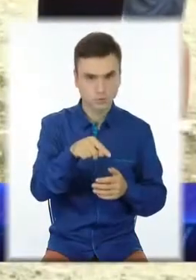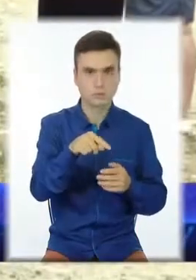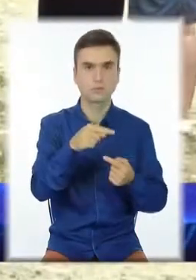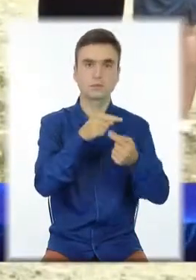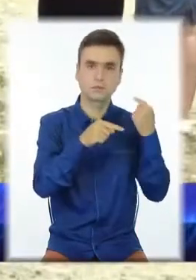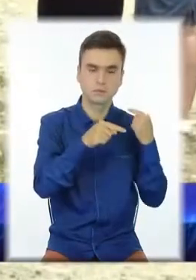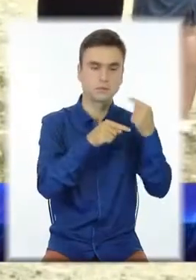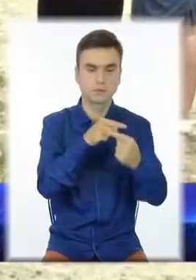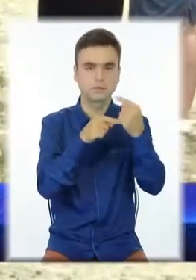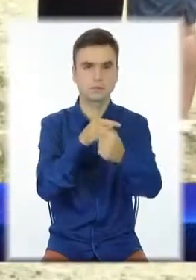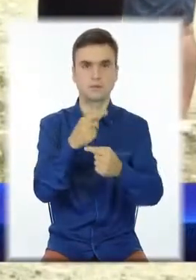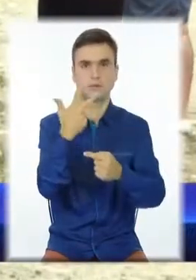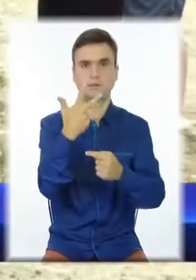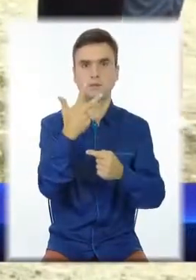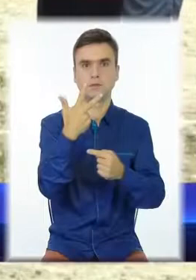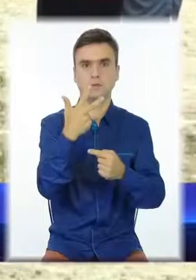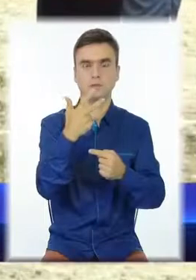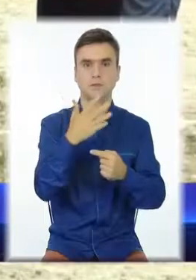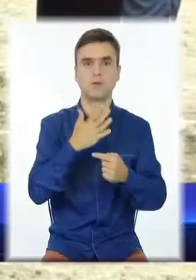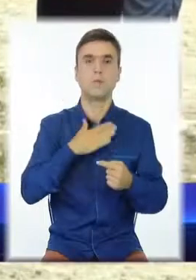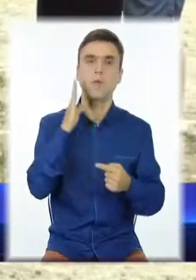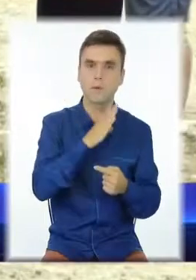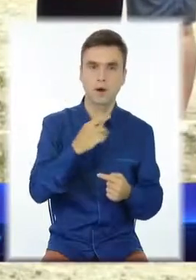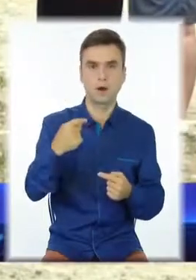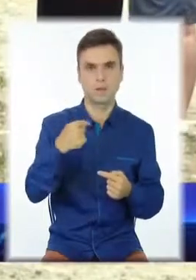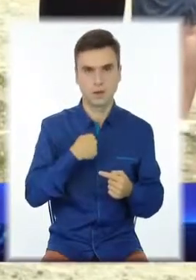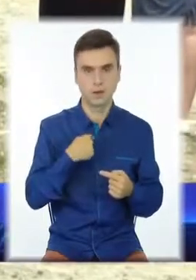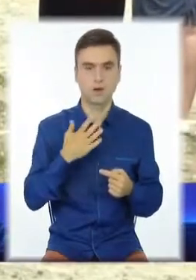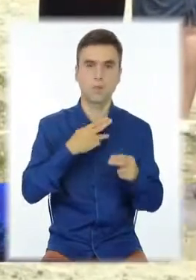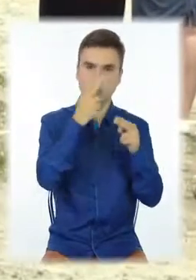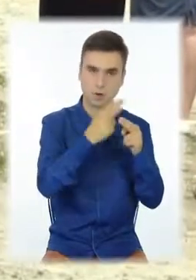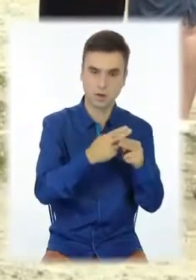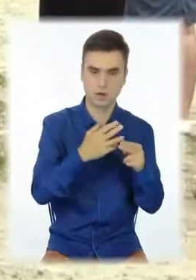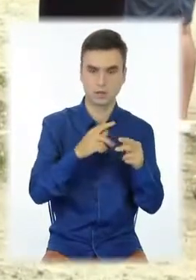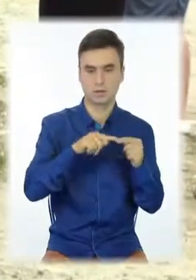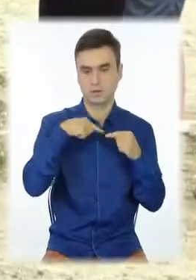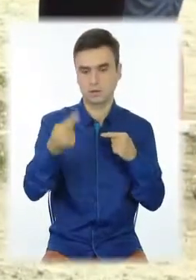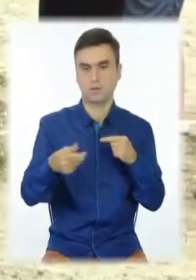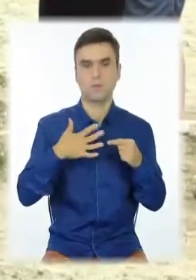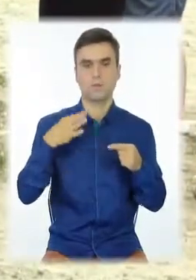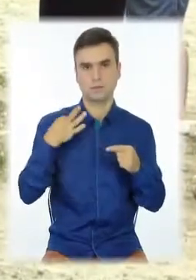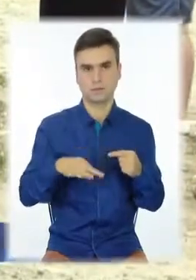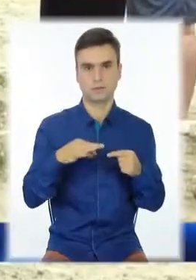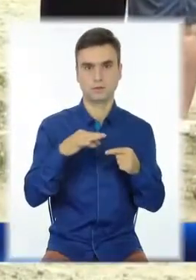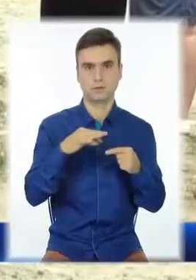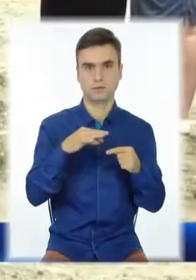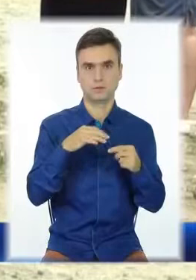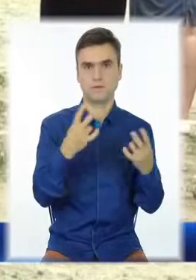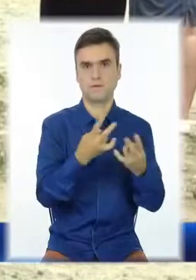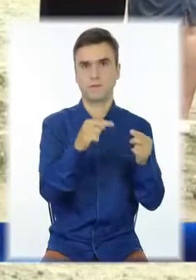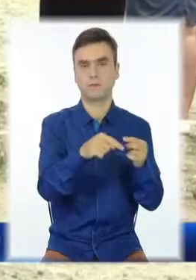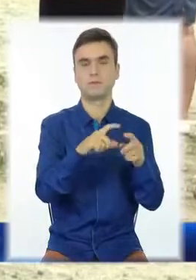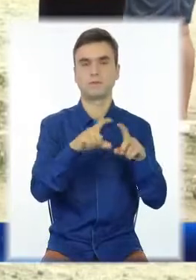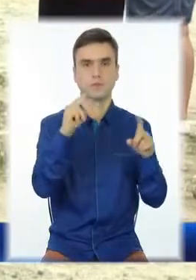сім'ї вчилися в цій школі. Моя мама, я і мій брат, і мій син. Звісно, дуже приємно, тому